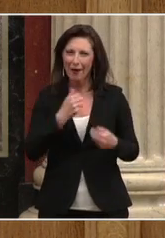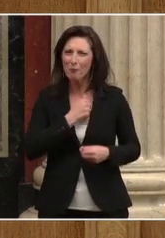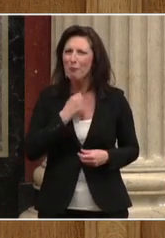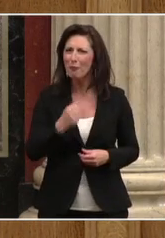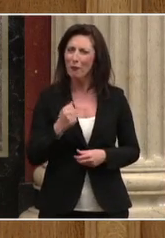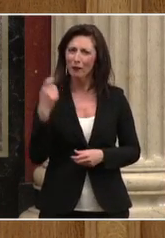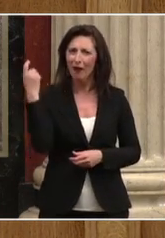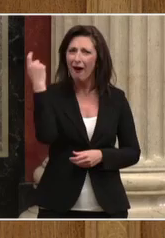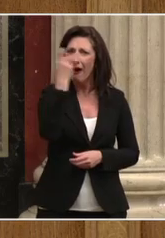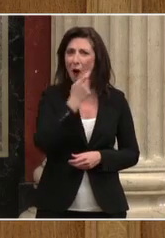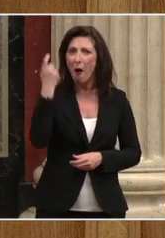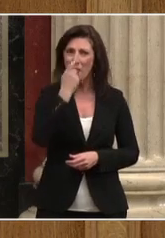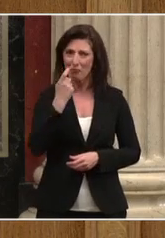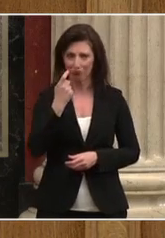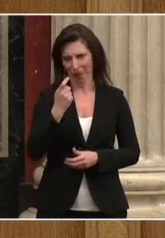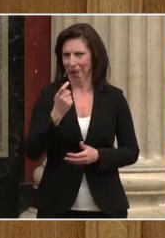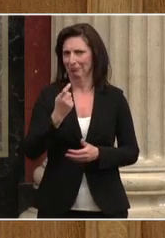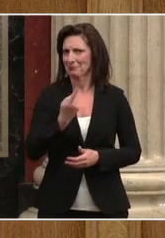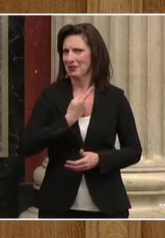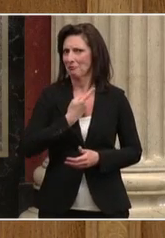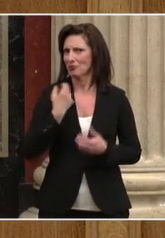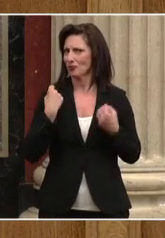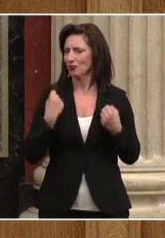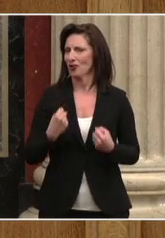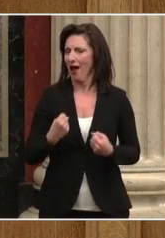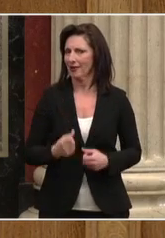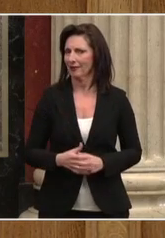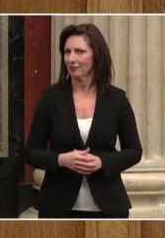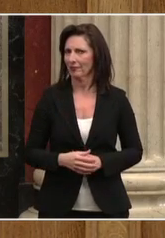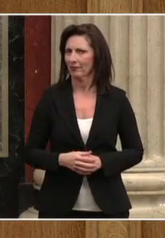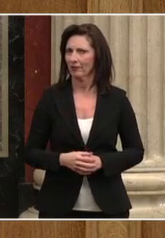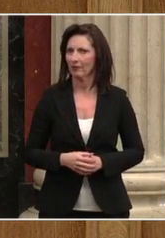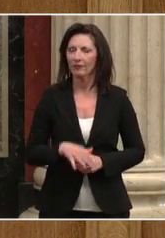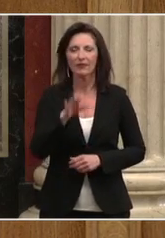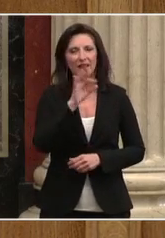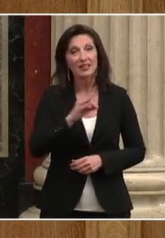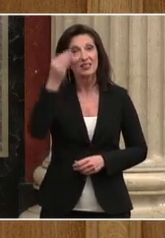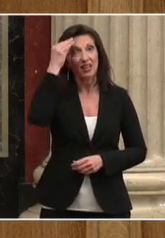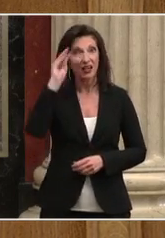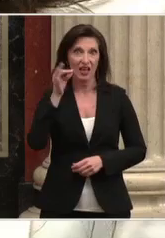Hoffnung, der ist selber stark. Meine sehr geehrten Damen und Herren,